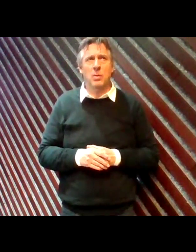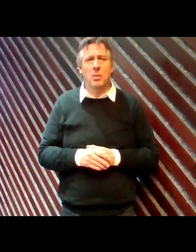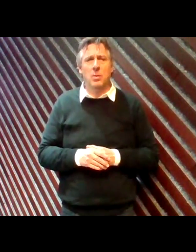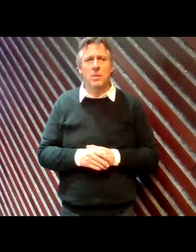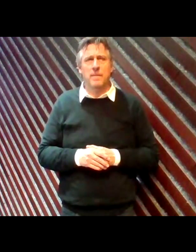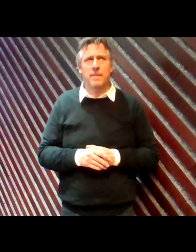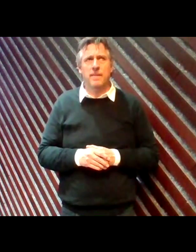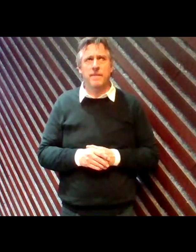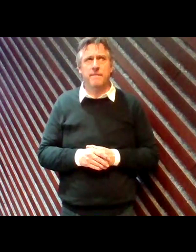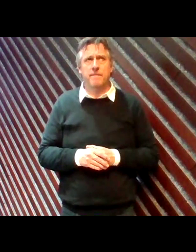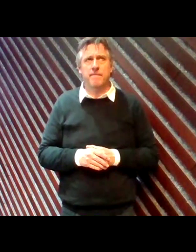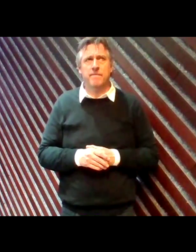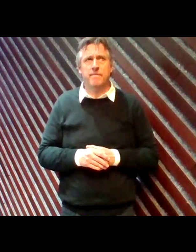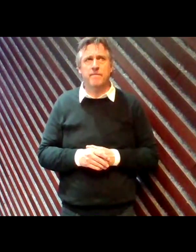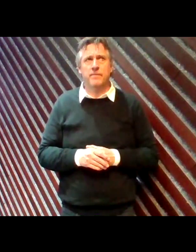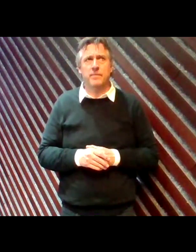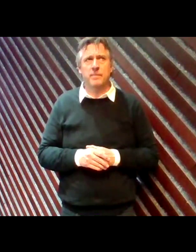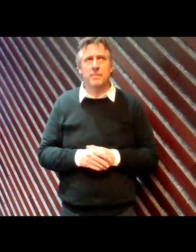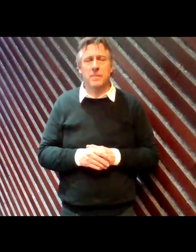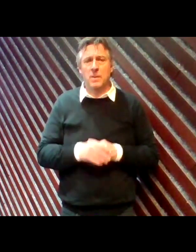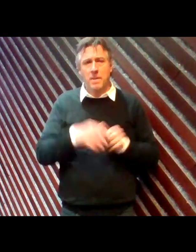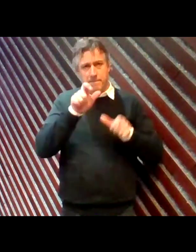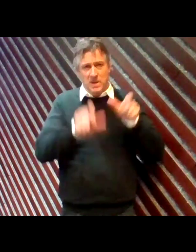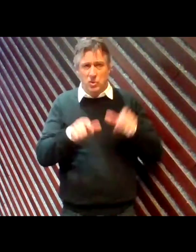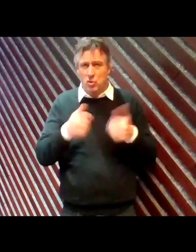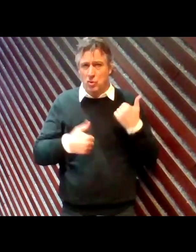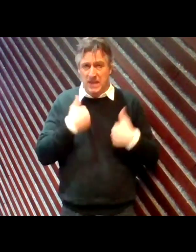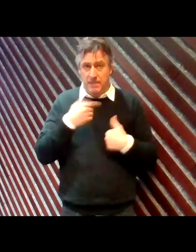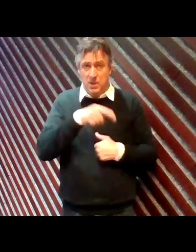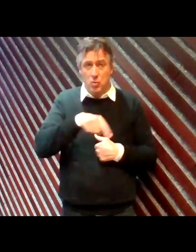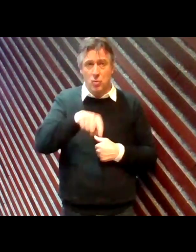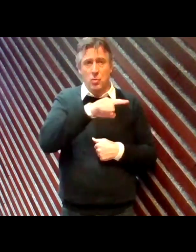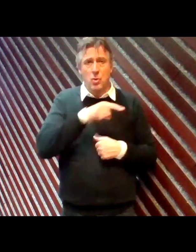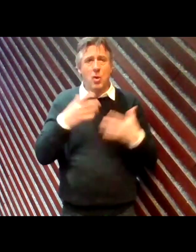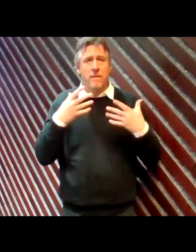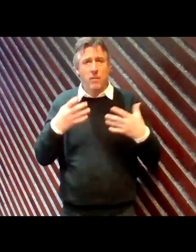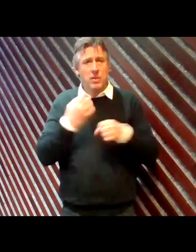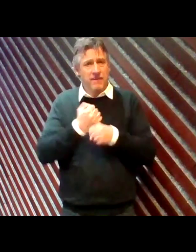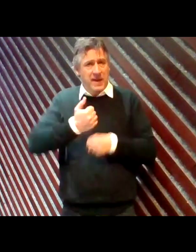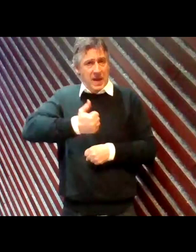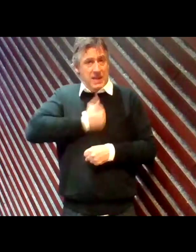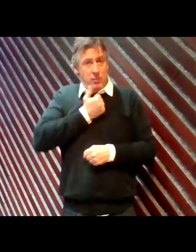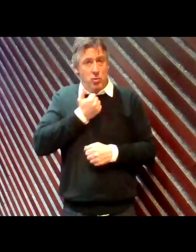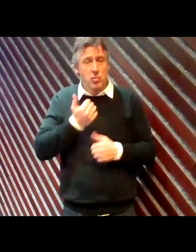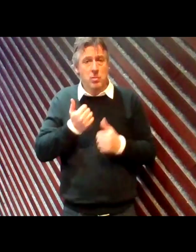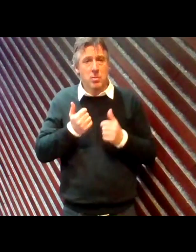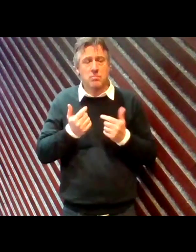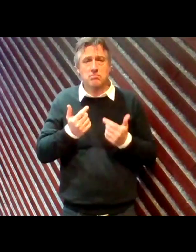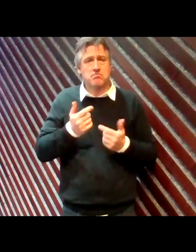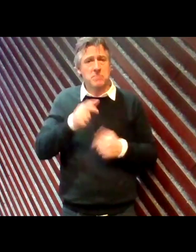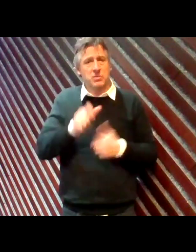les travailleurs personnes qui veulent travailler de manière indépendante en dévendant d'un nombre